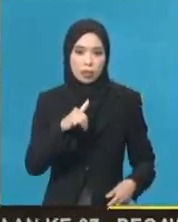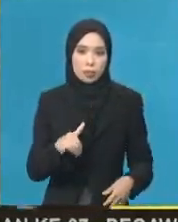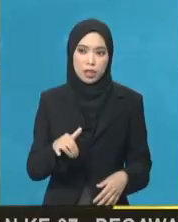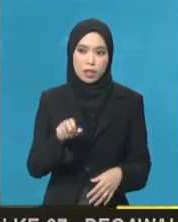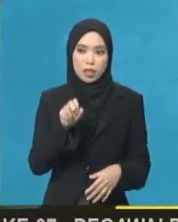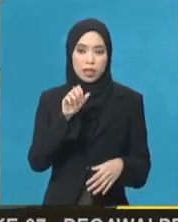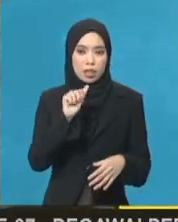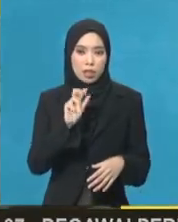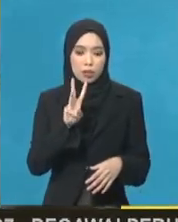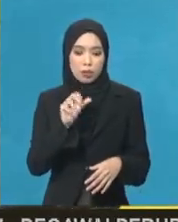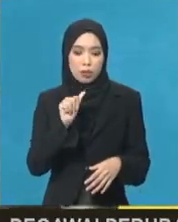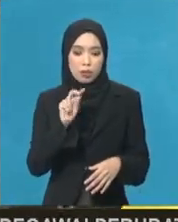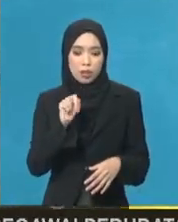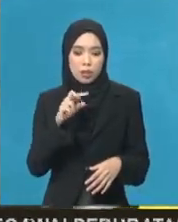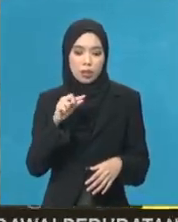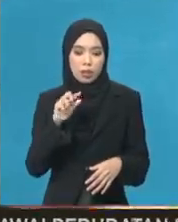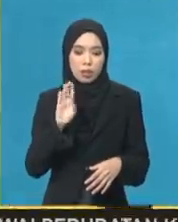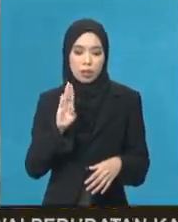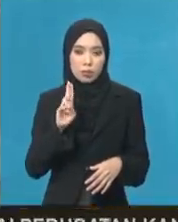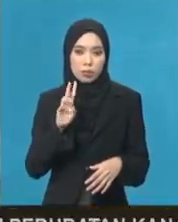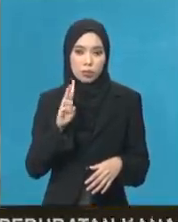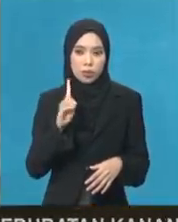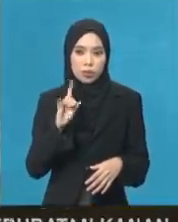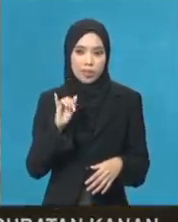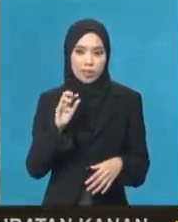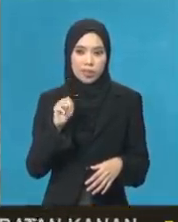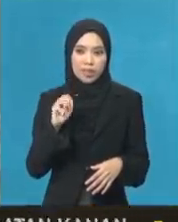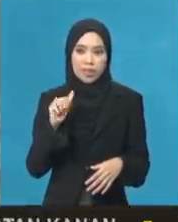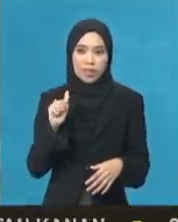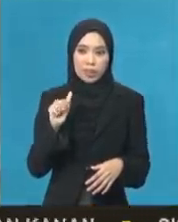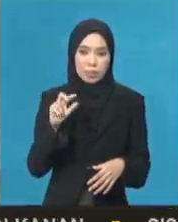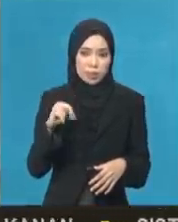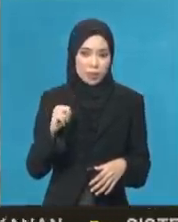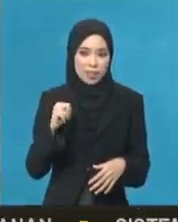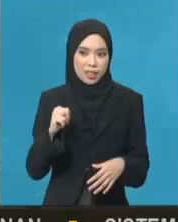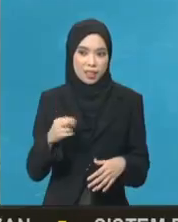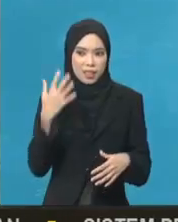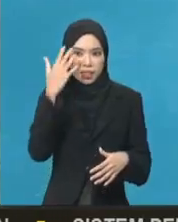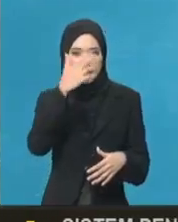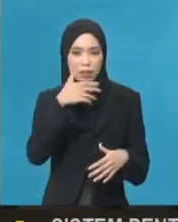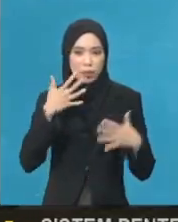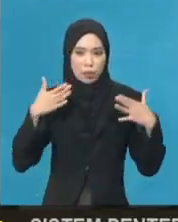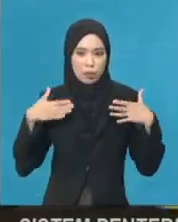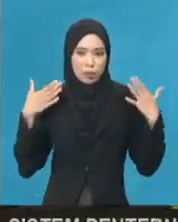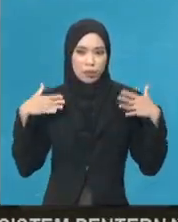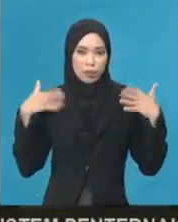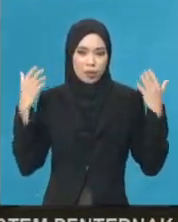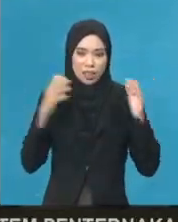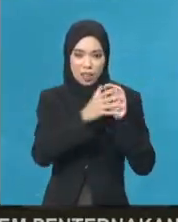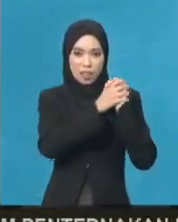ciawang Budiman jelas mengukir keceriaan di raut wajah kanak-kanak ini dalam menjayakan sambutan hari